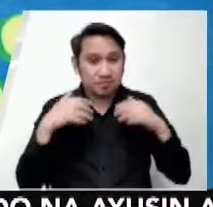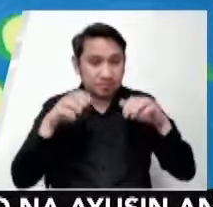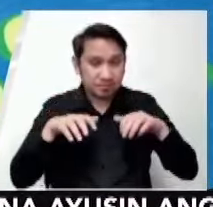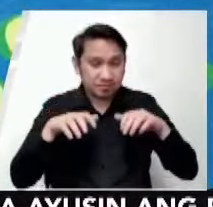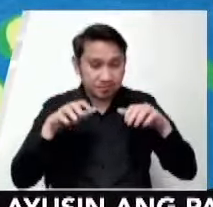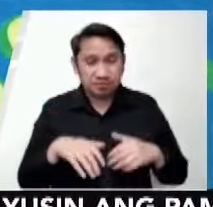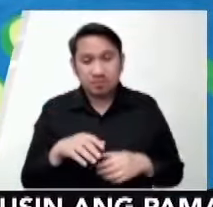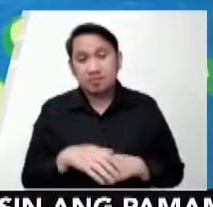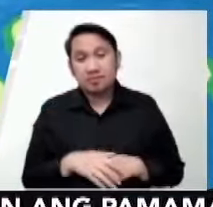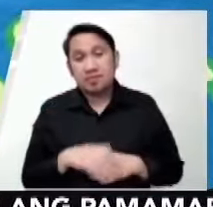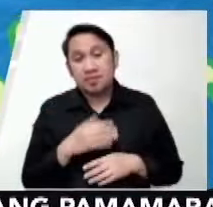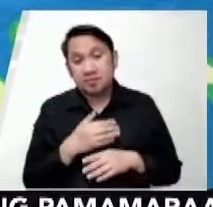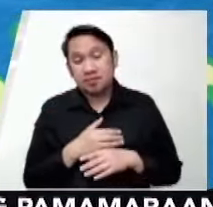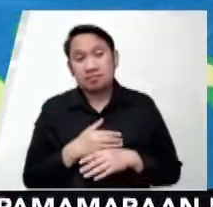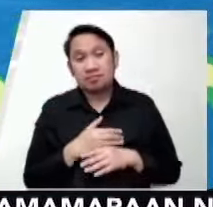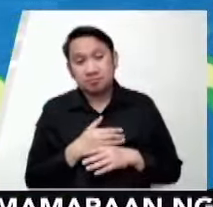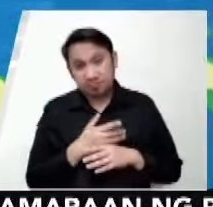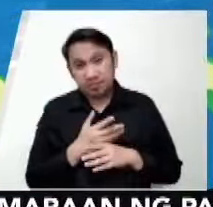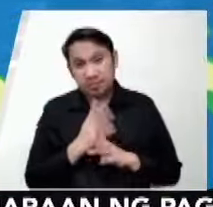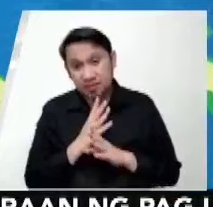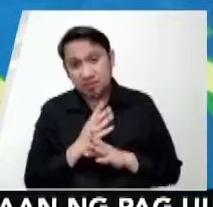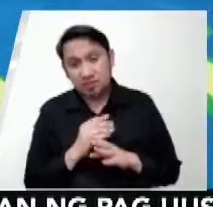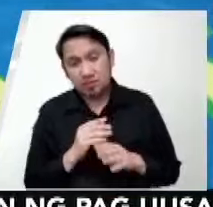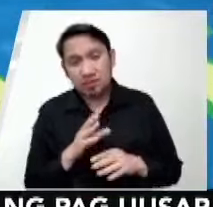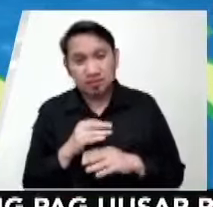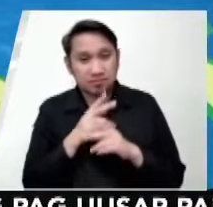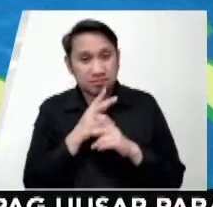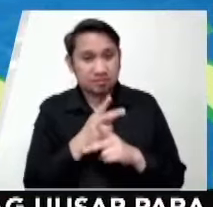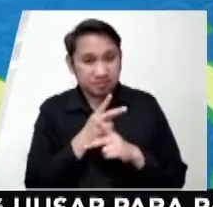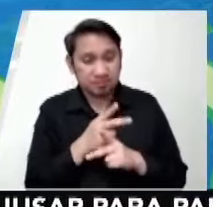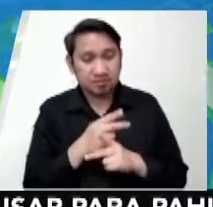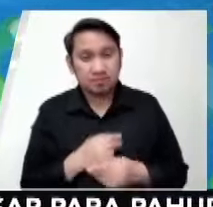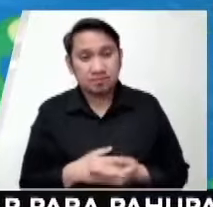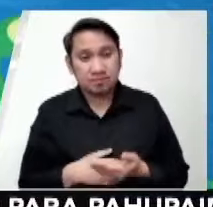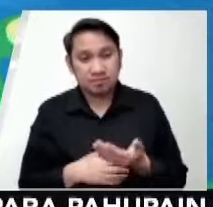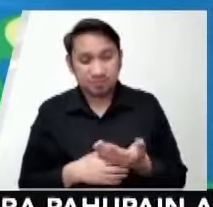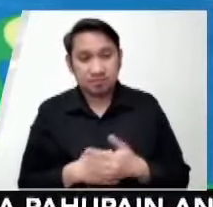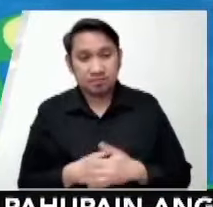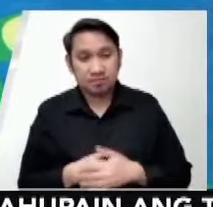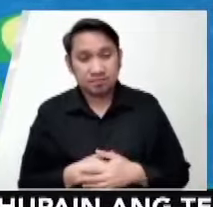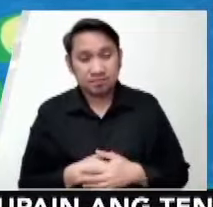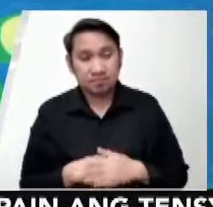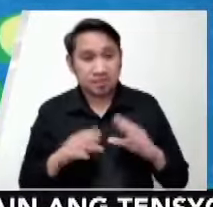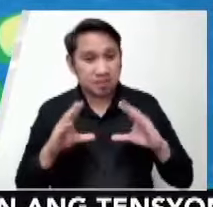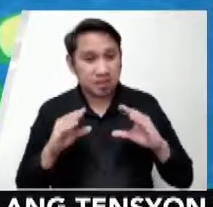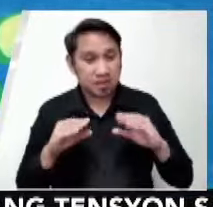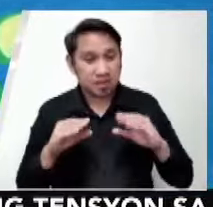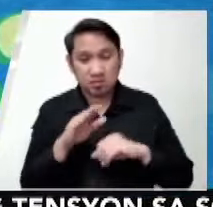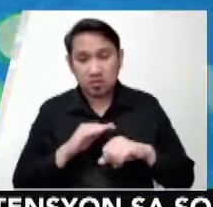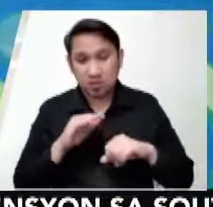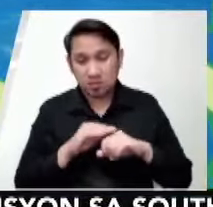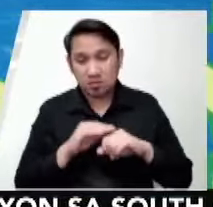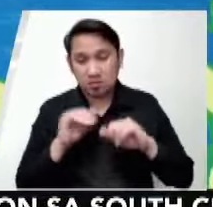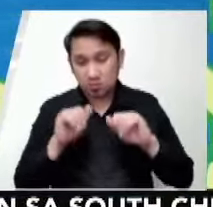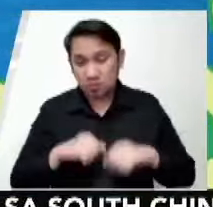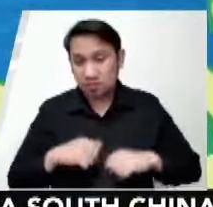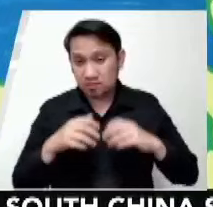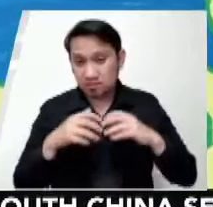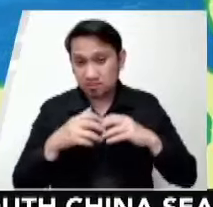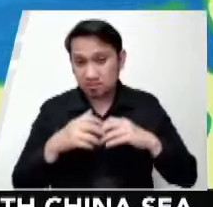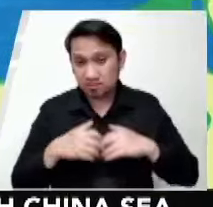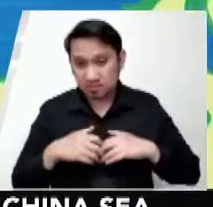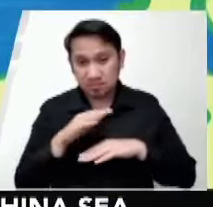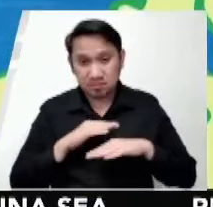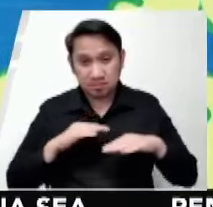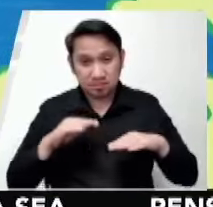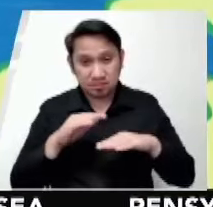Davao Oriental at Davao de Oro. Doble ingat mga kapuso dahil malambot ang lupa kaya posible ang landslide. Magpapatuloy ang ulan sa hapon